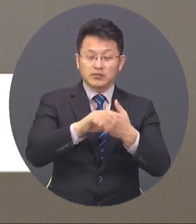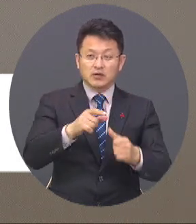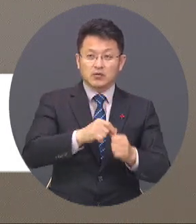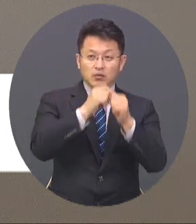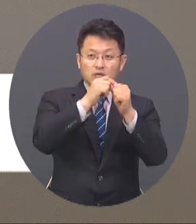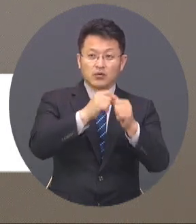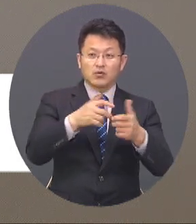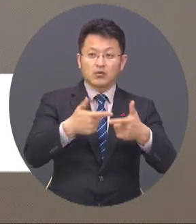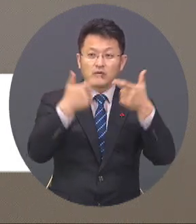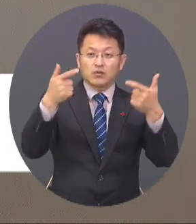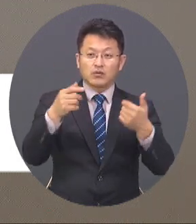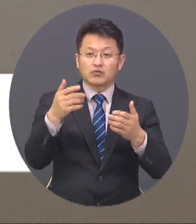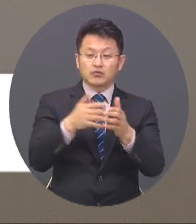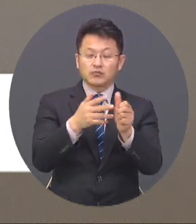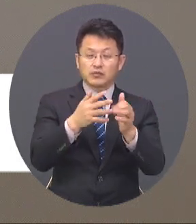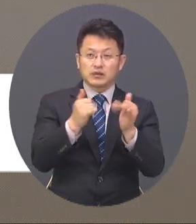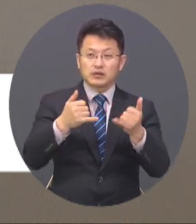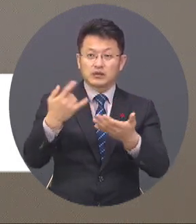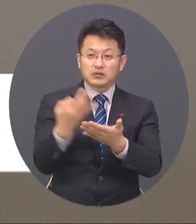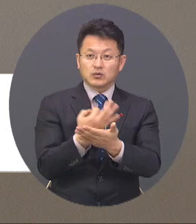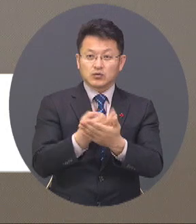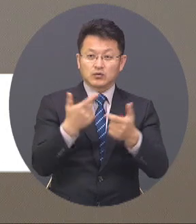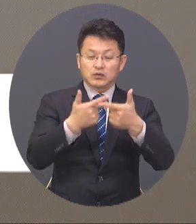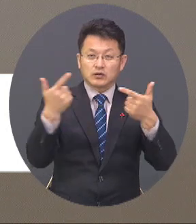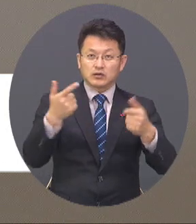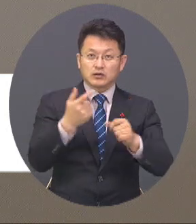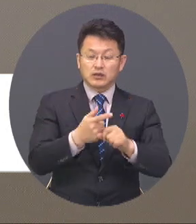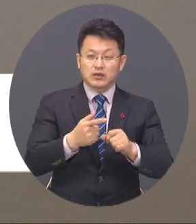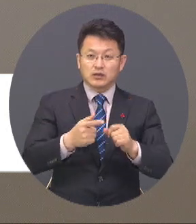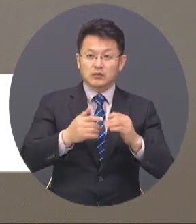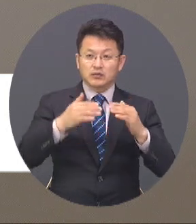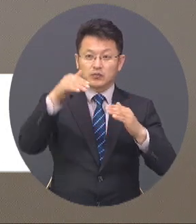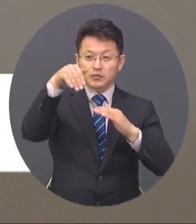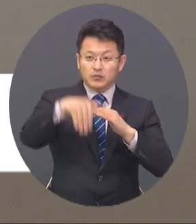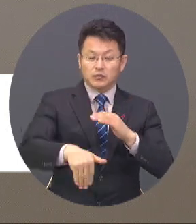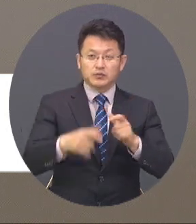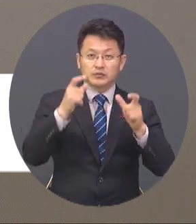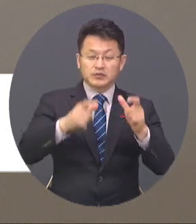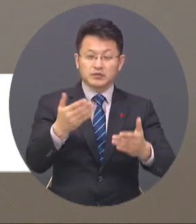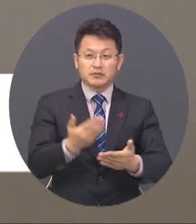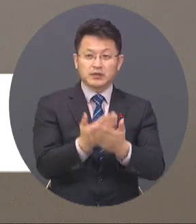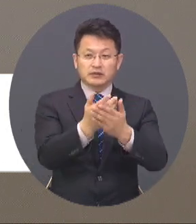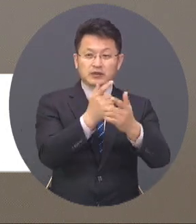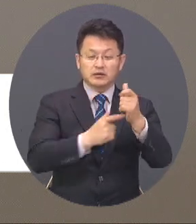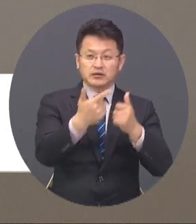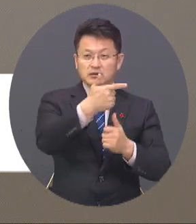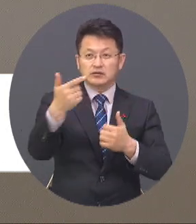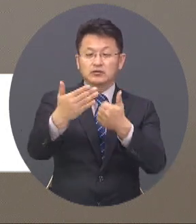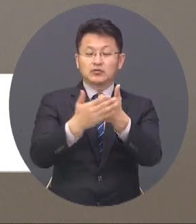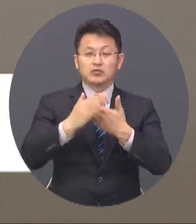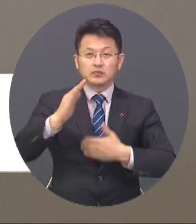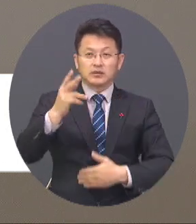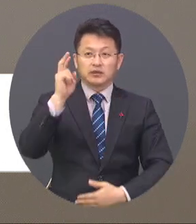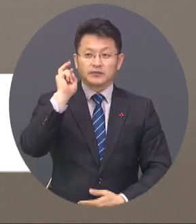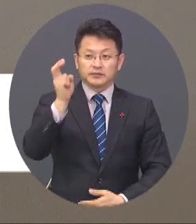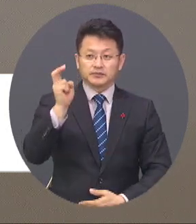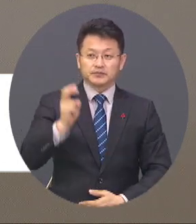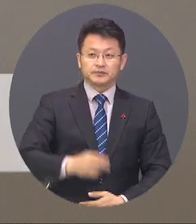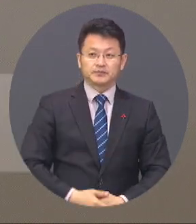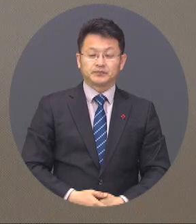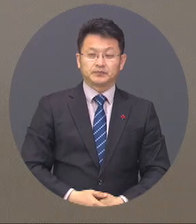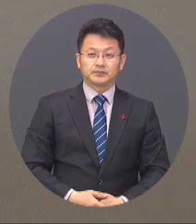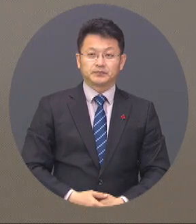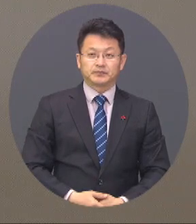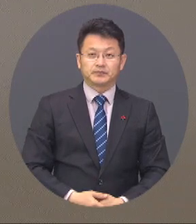고용창출과 국민들의 소도 캉 상으로 증 체 된 즉 발전에 큰 도움이 될 것으로